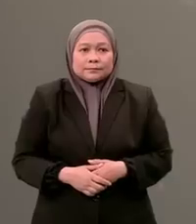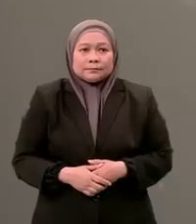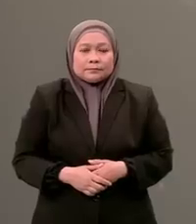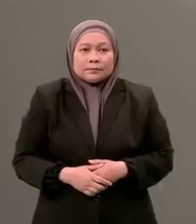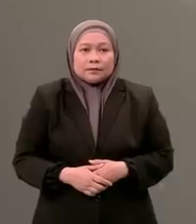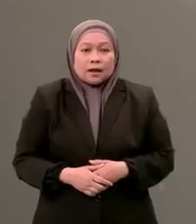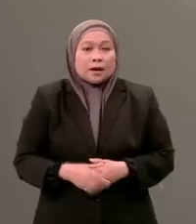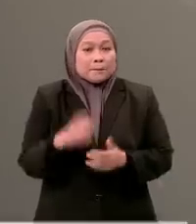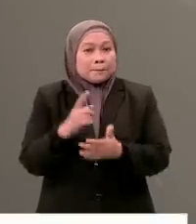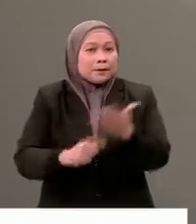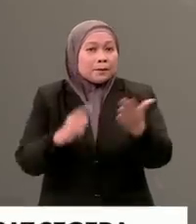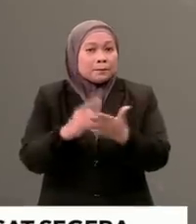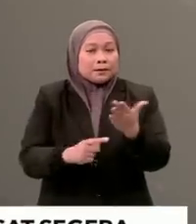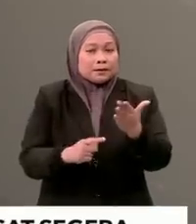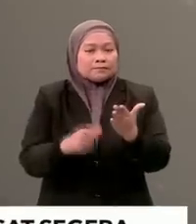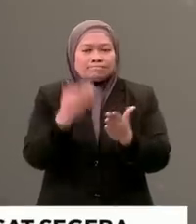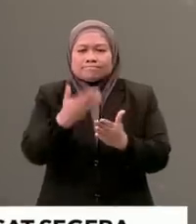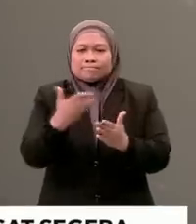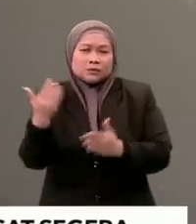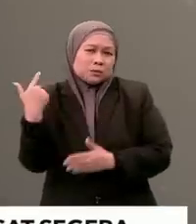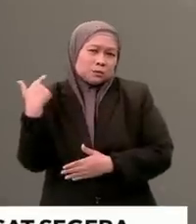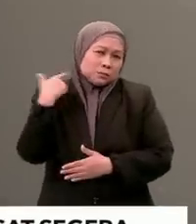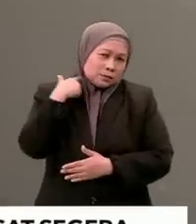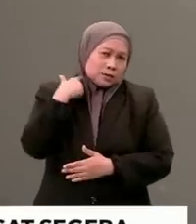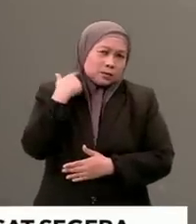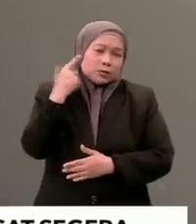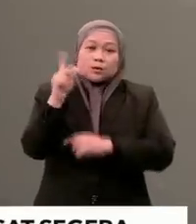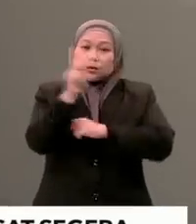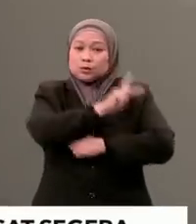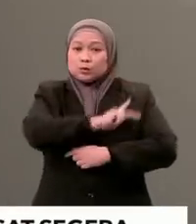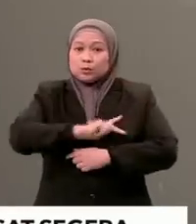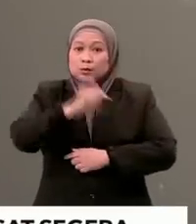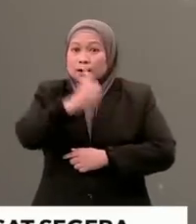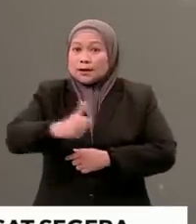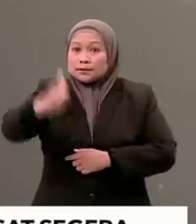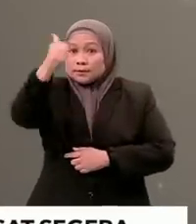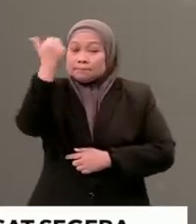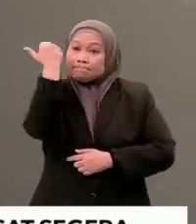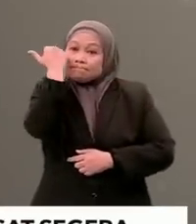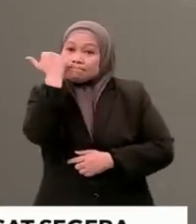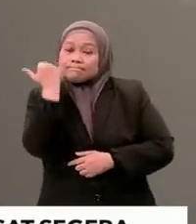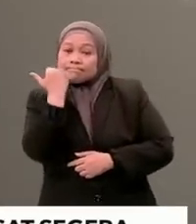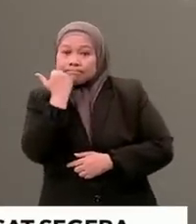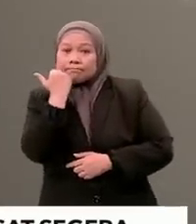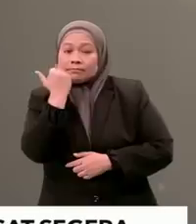sebaran elemen ugutan atau ancaman terhadap ketua Hakim negara